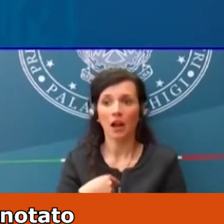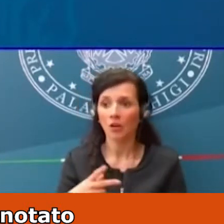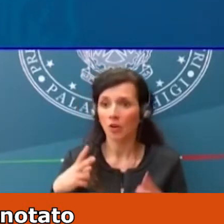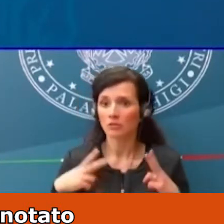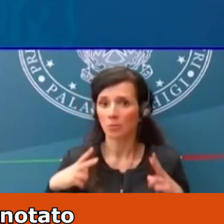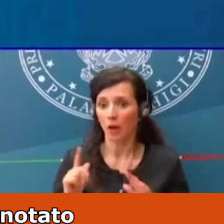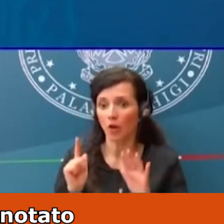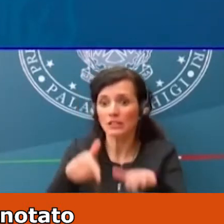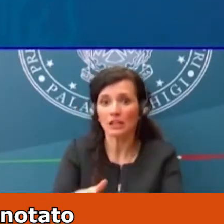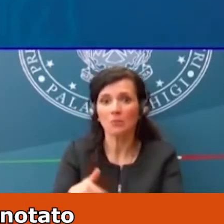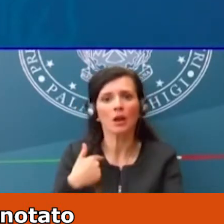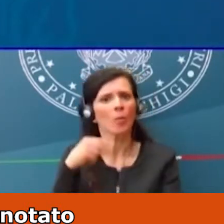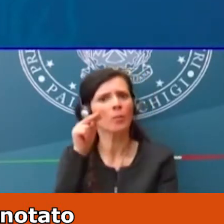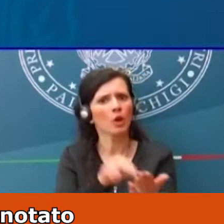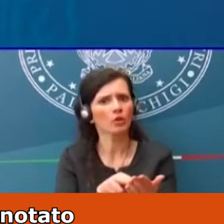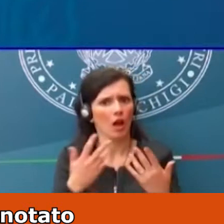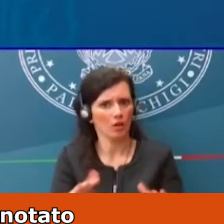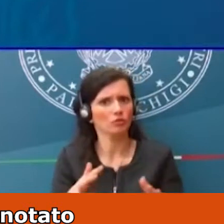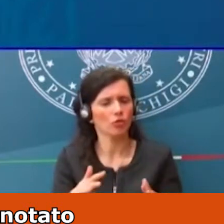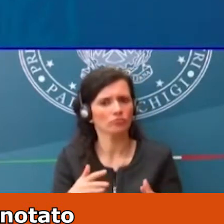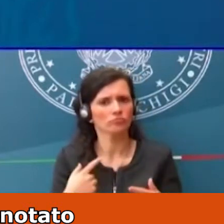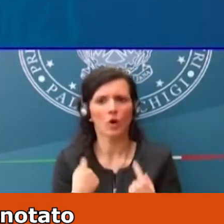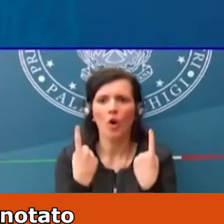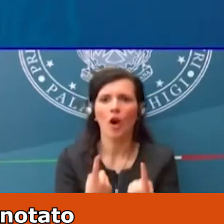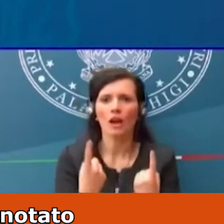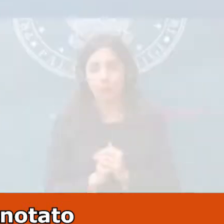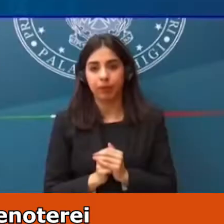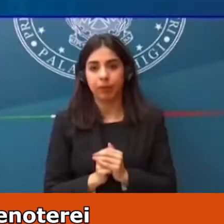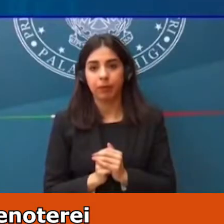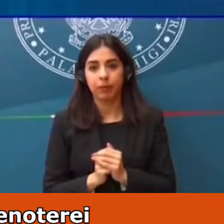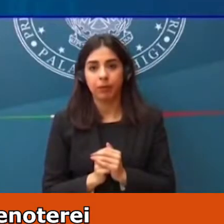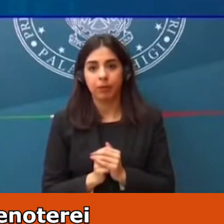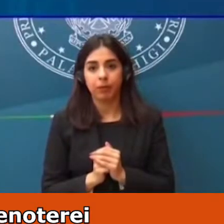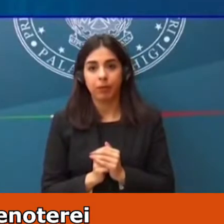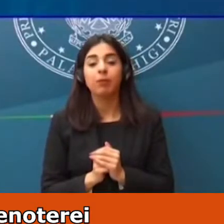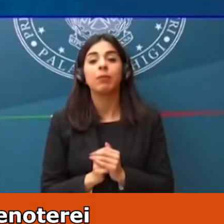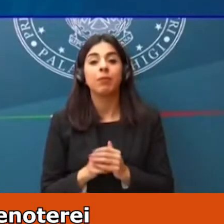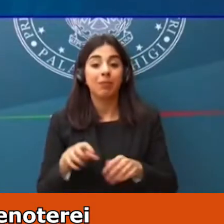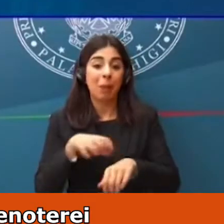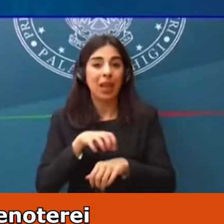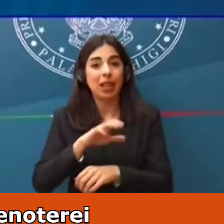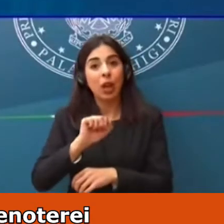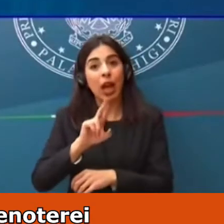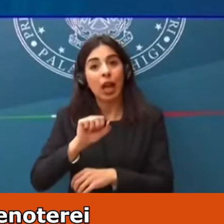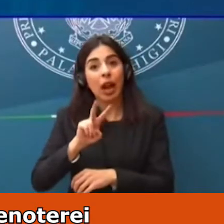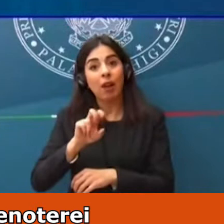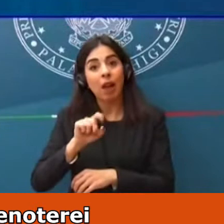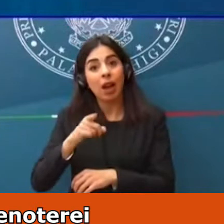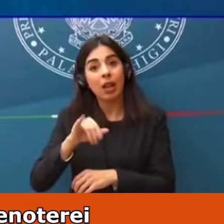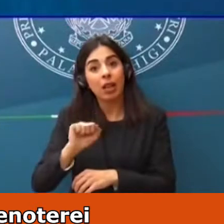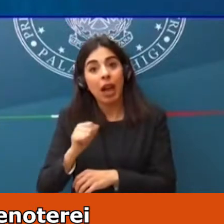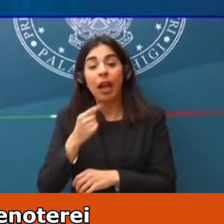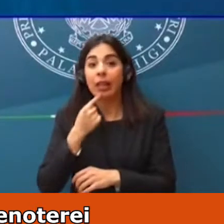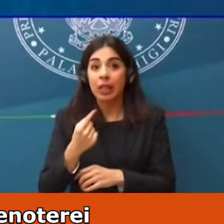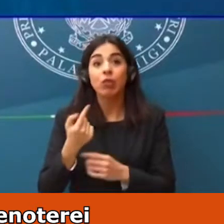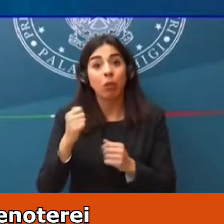settimana prossima, io ho fatto la prenotazione, sto aspettando che mi rispondano. Ecco. Il ministro Garavaglia dice che si possa pensare, io sono